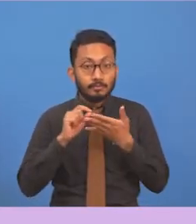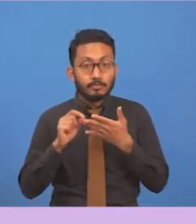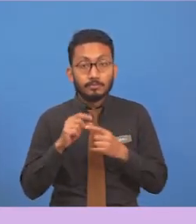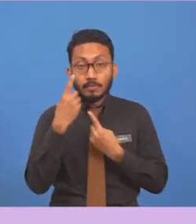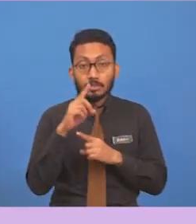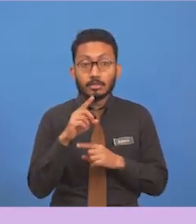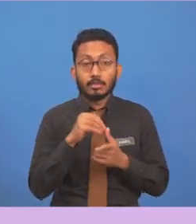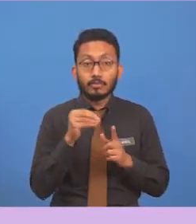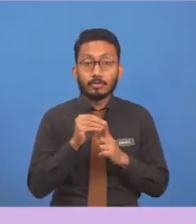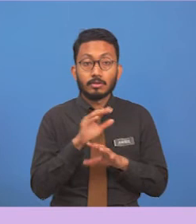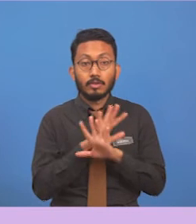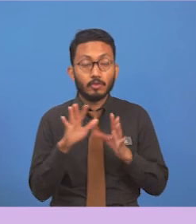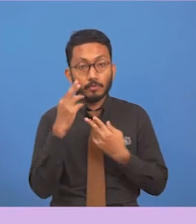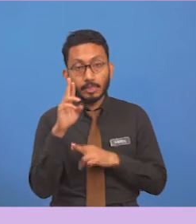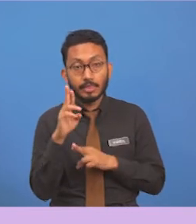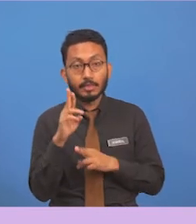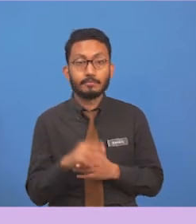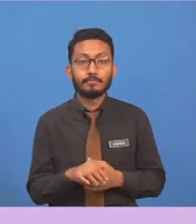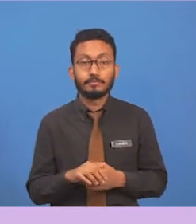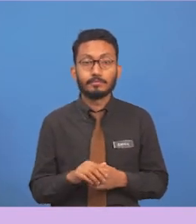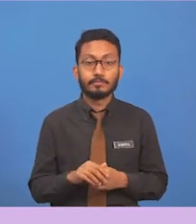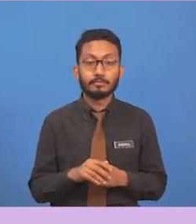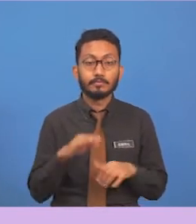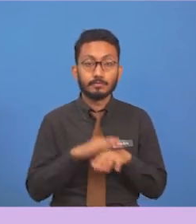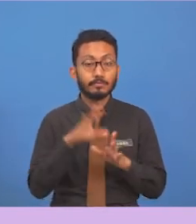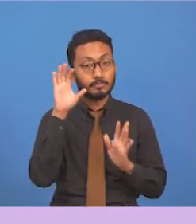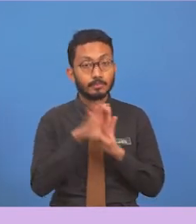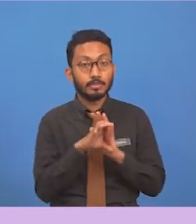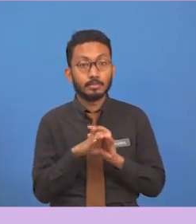tidak hormat mendaftarkan gempa berikut